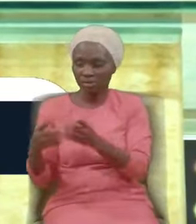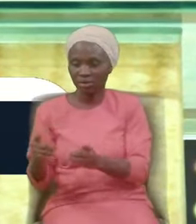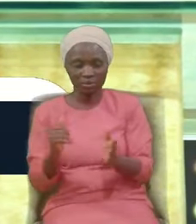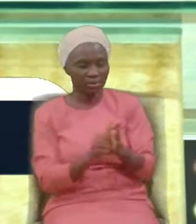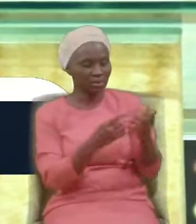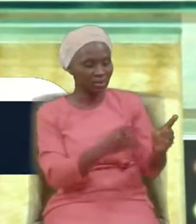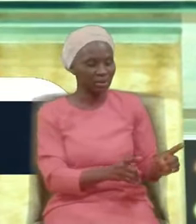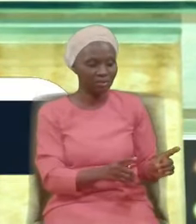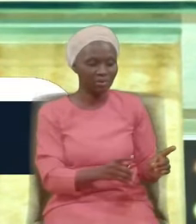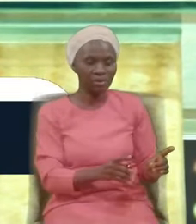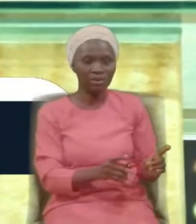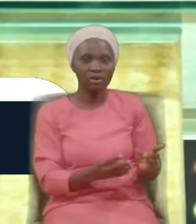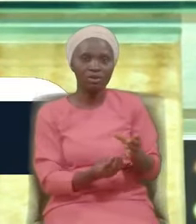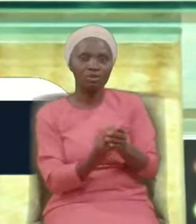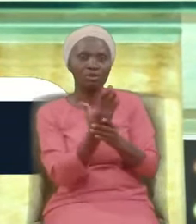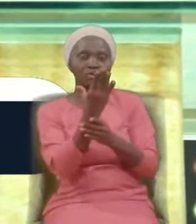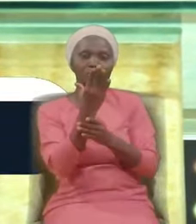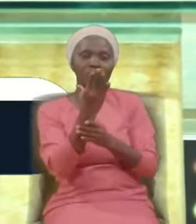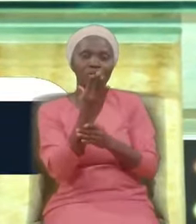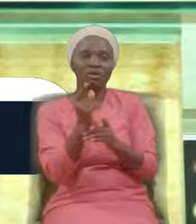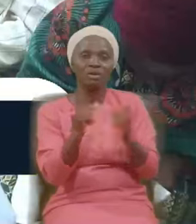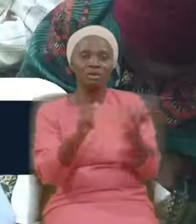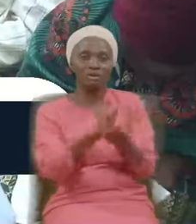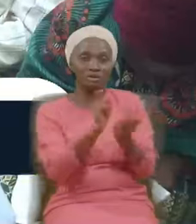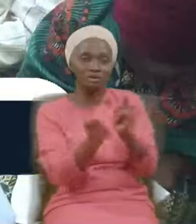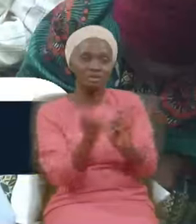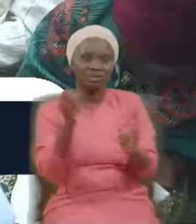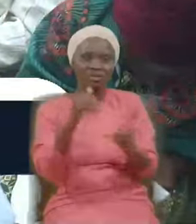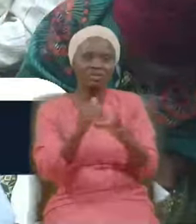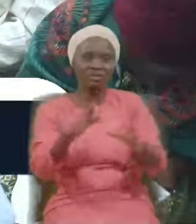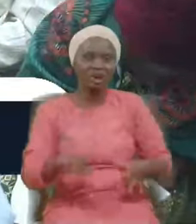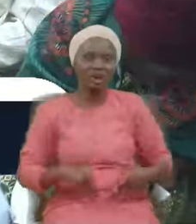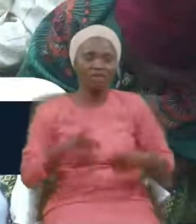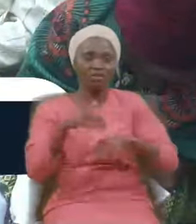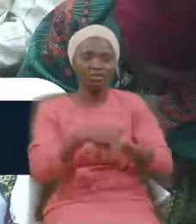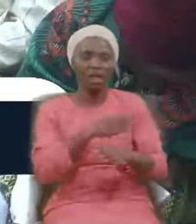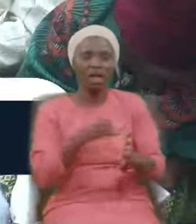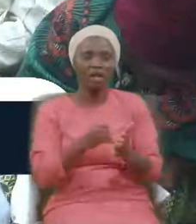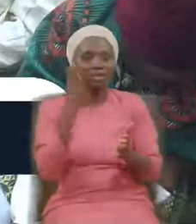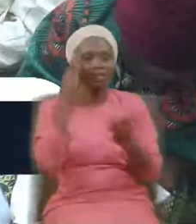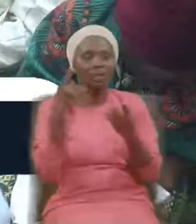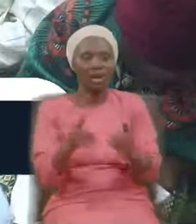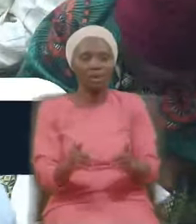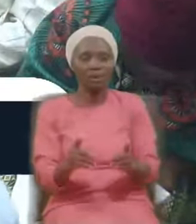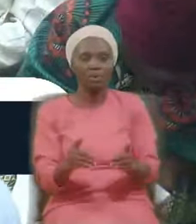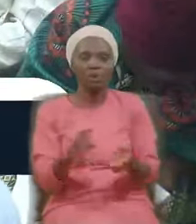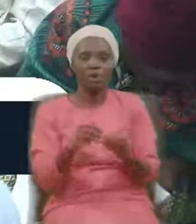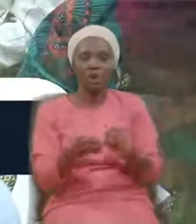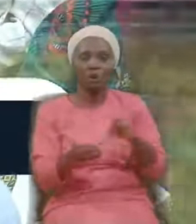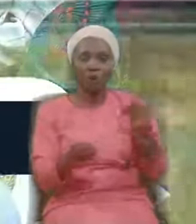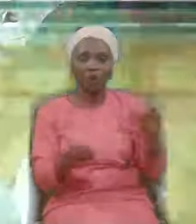ceci move. Alors, il y a la dynamique. Alors, cela va arriver ce soir. Numéro 1, nous allons voir